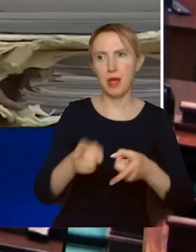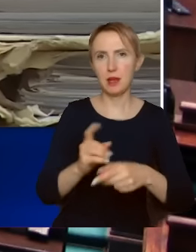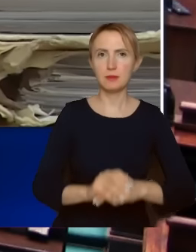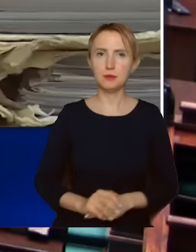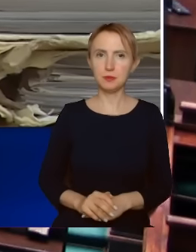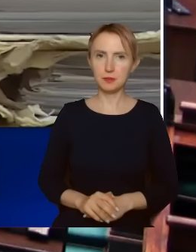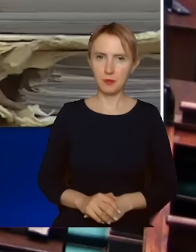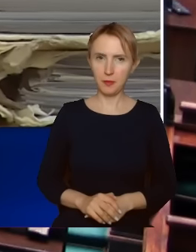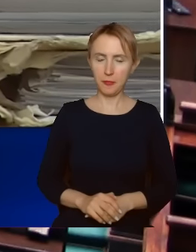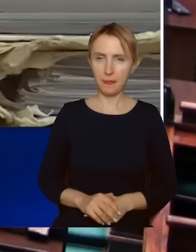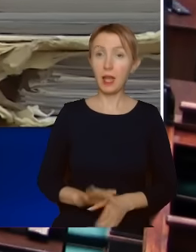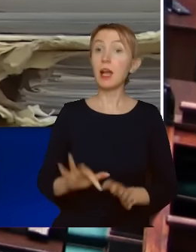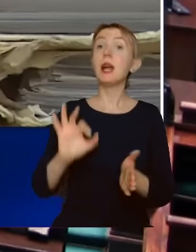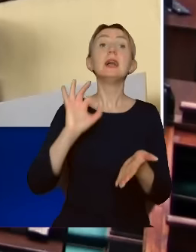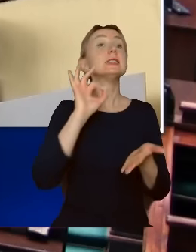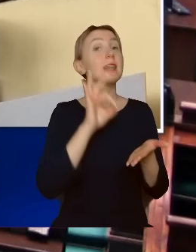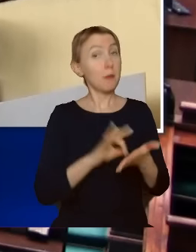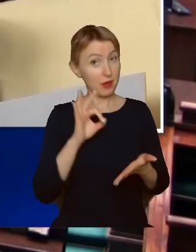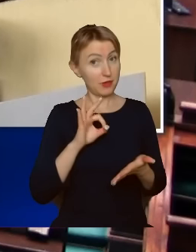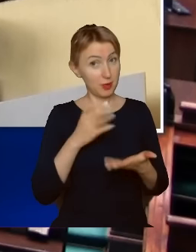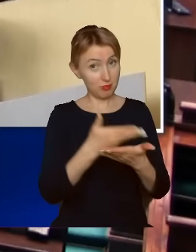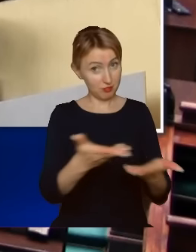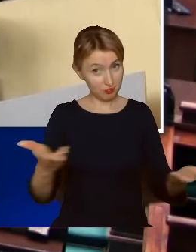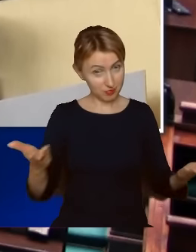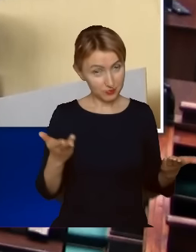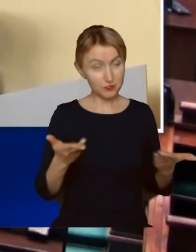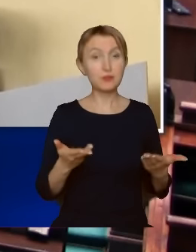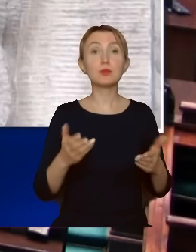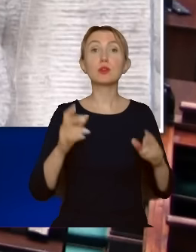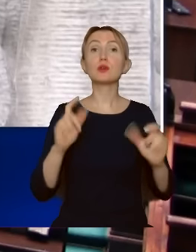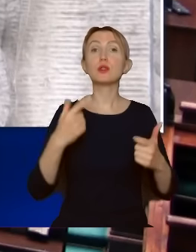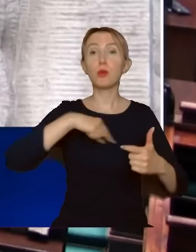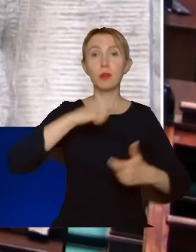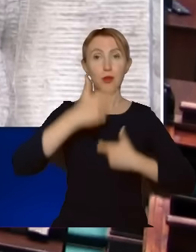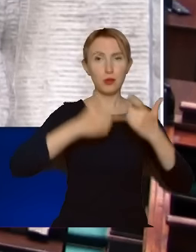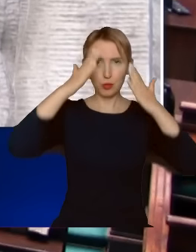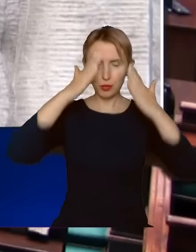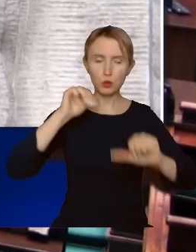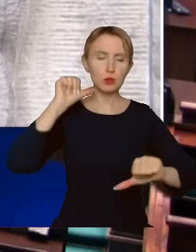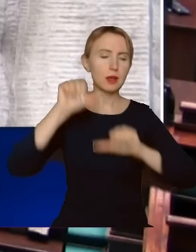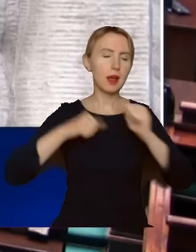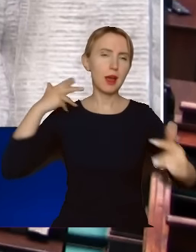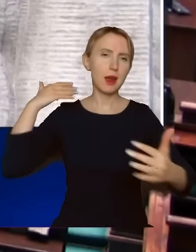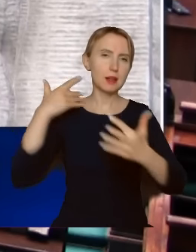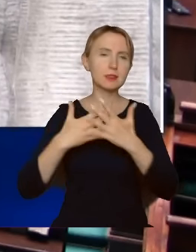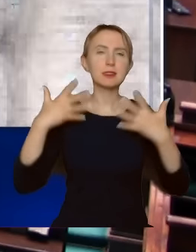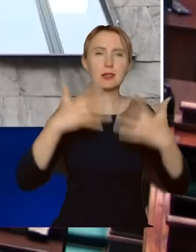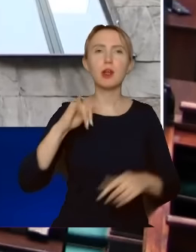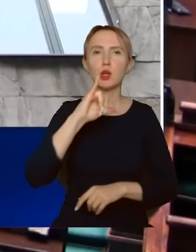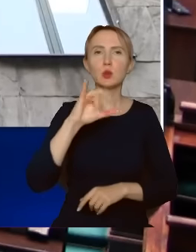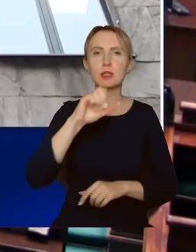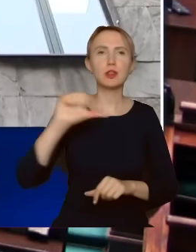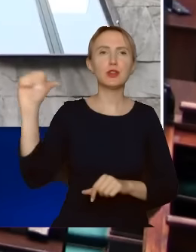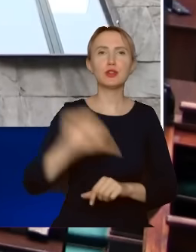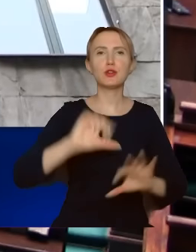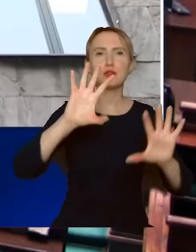Zapewniam panią i państwa przed telewizorami że to czym zajmujemy się od lat bo stowarzyszenia justycja istnieje od